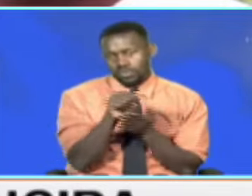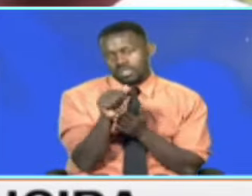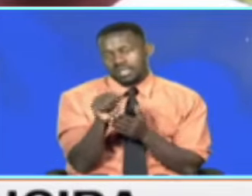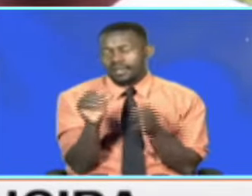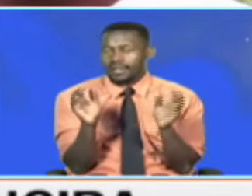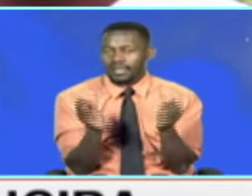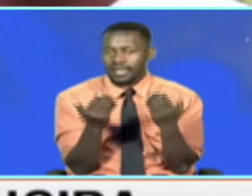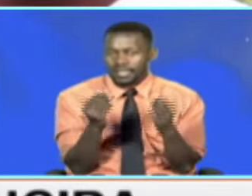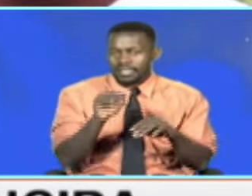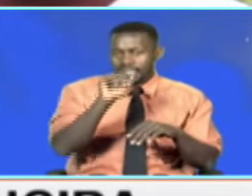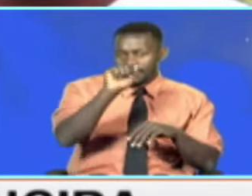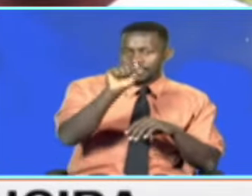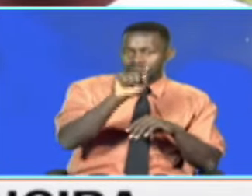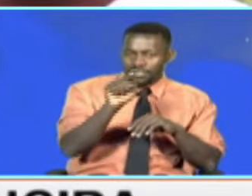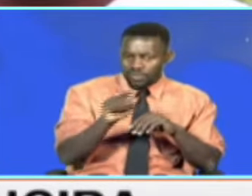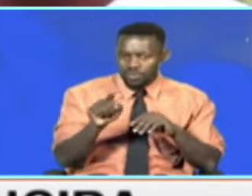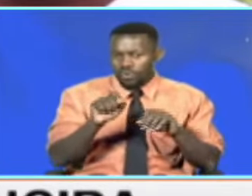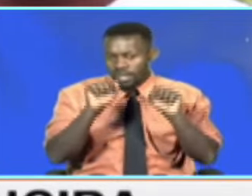can